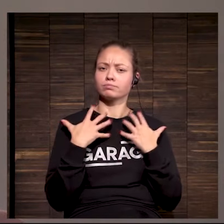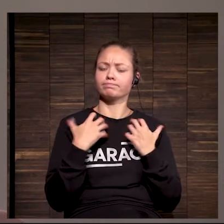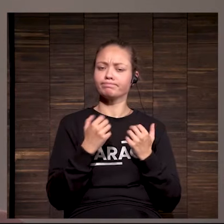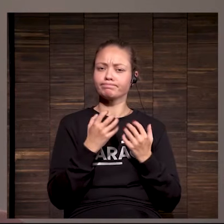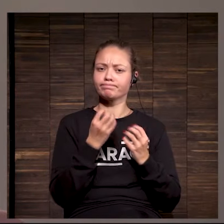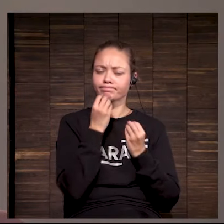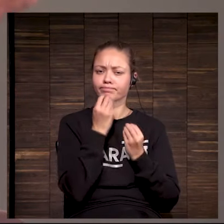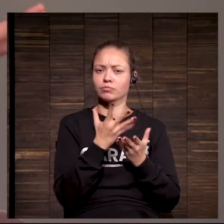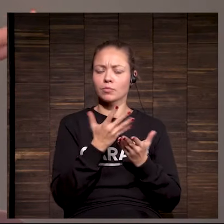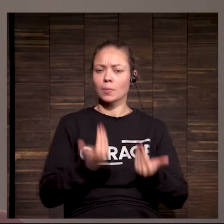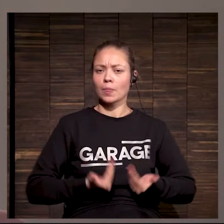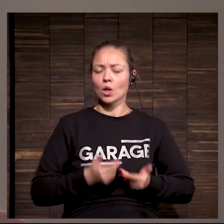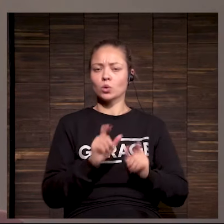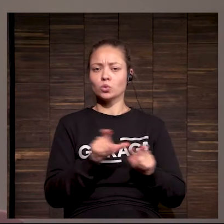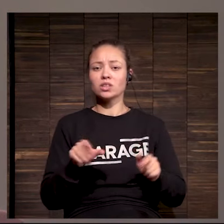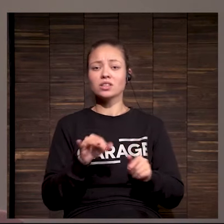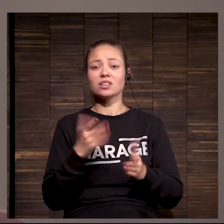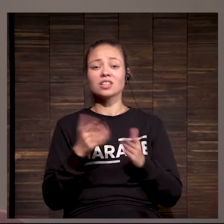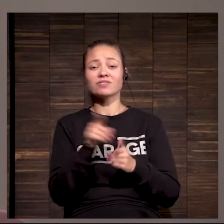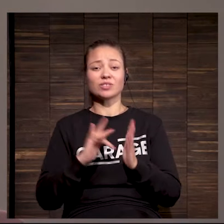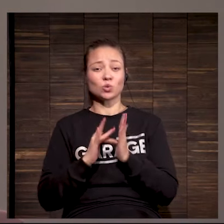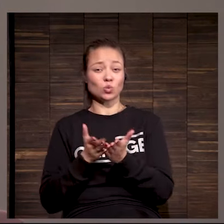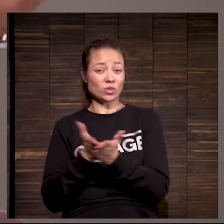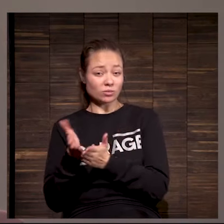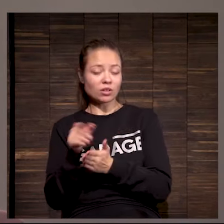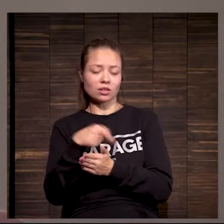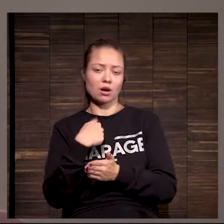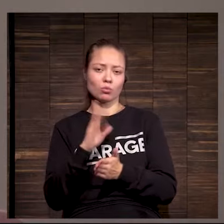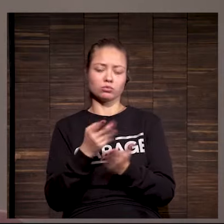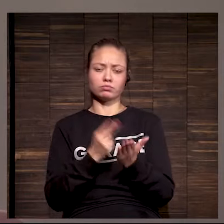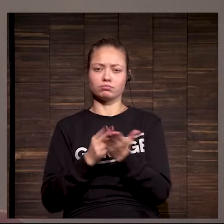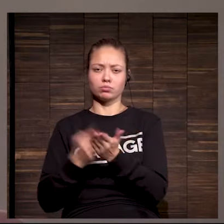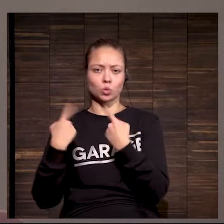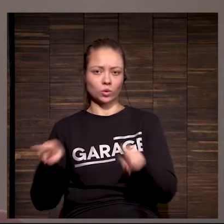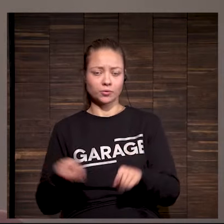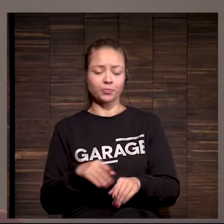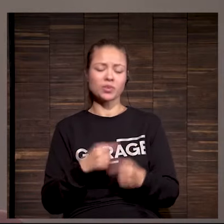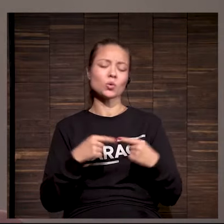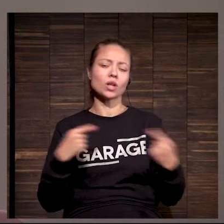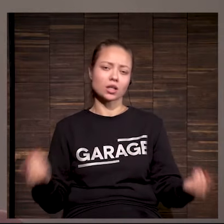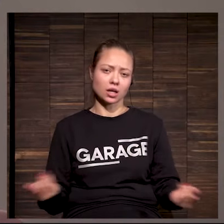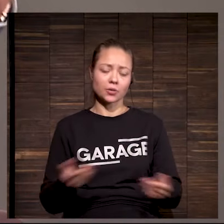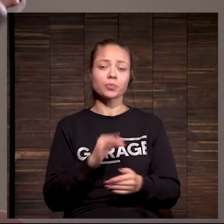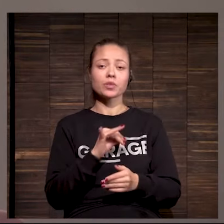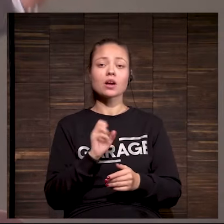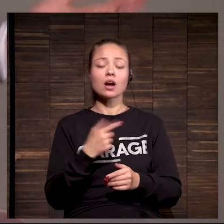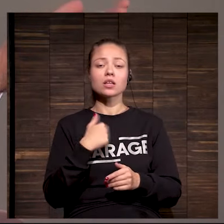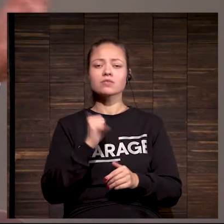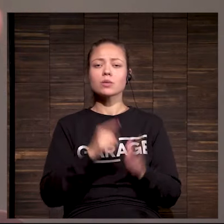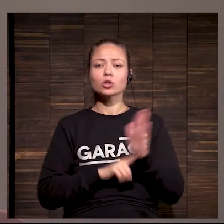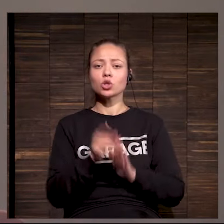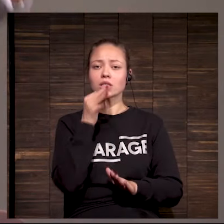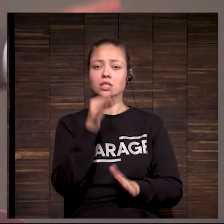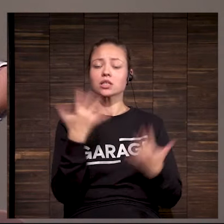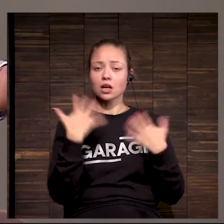буду называть какие-то другие аргументы так далее как я сказал в самом начале